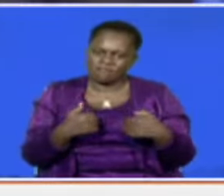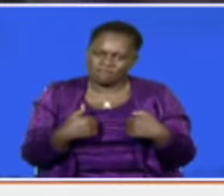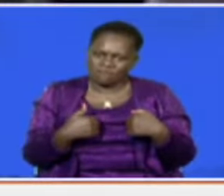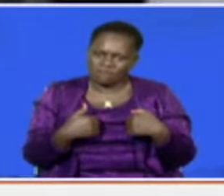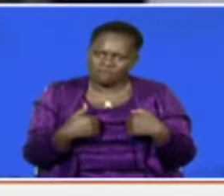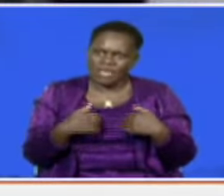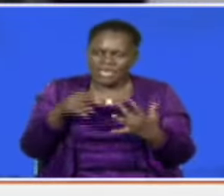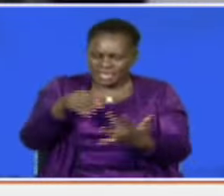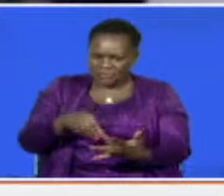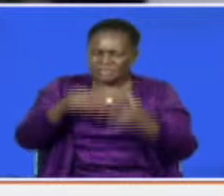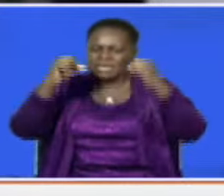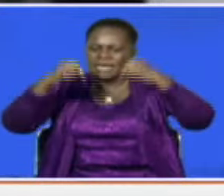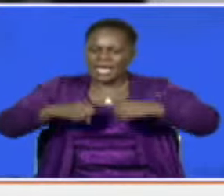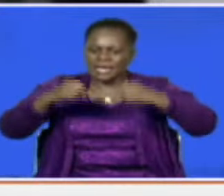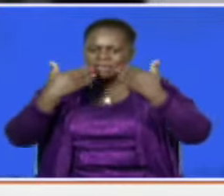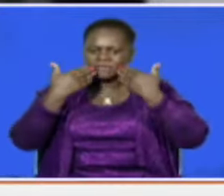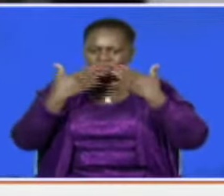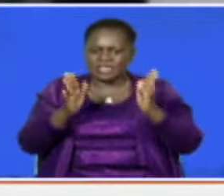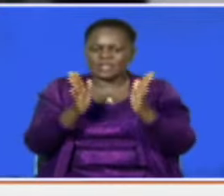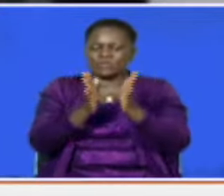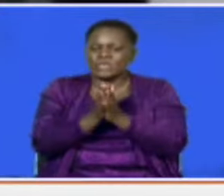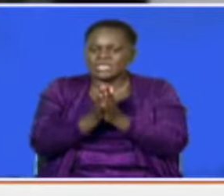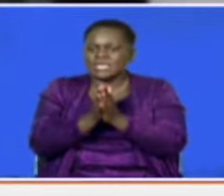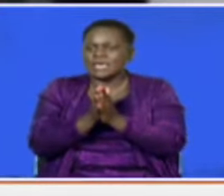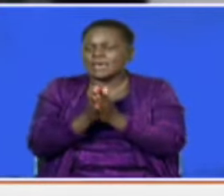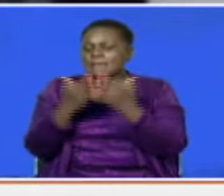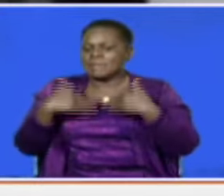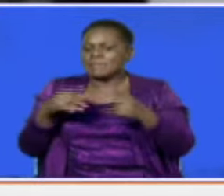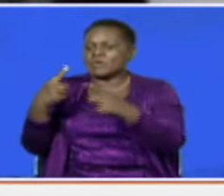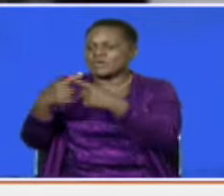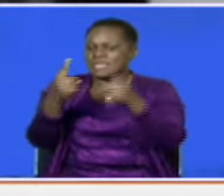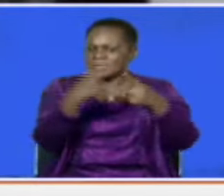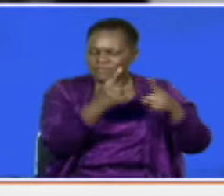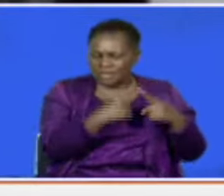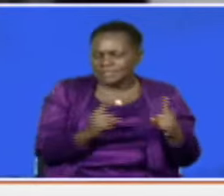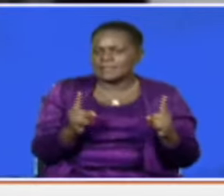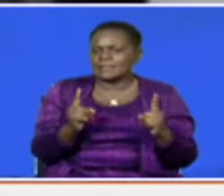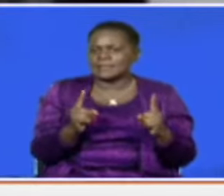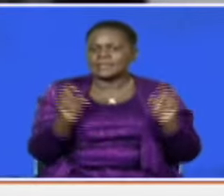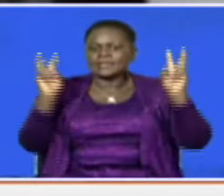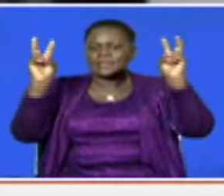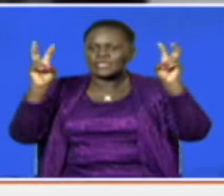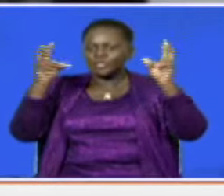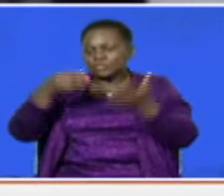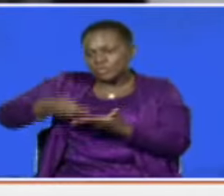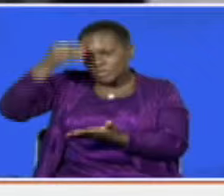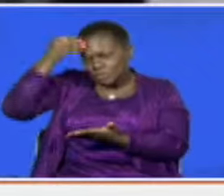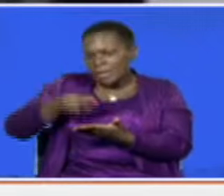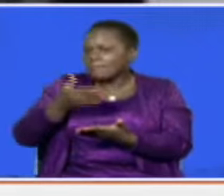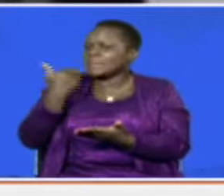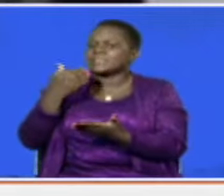ambao haswa umekubaliana wahusika ama washikadau wa swala la elimu,